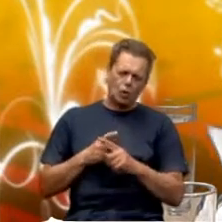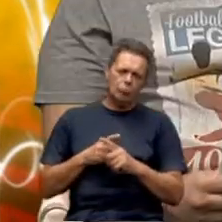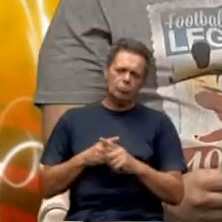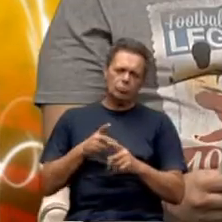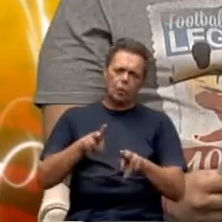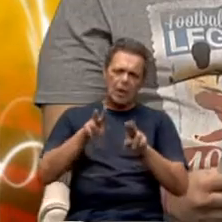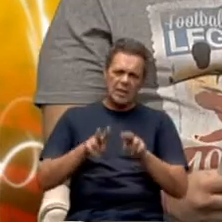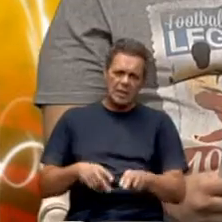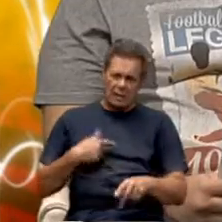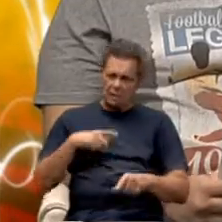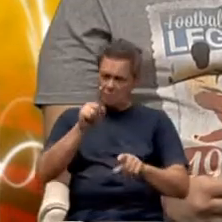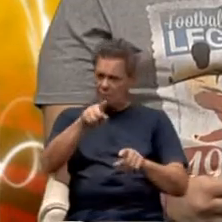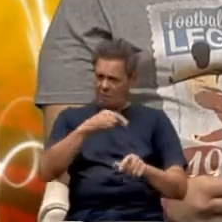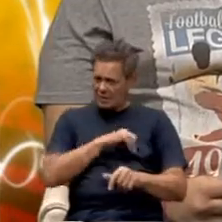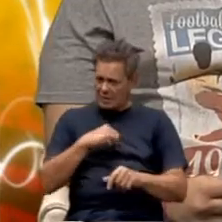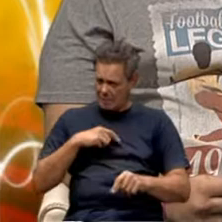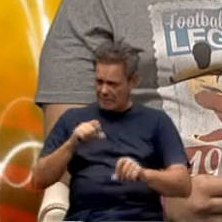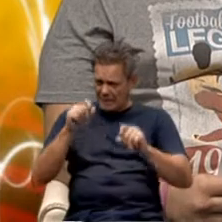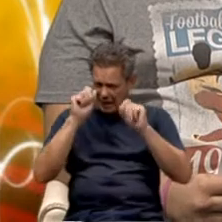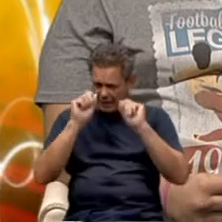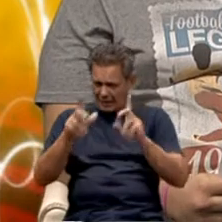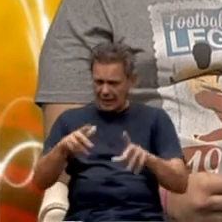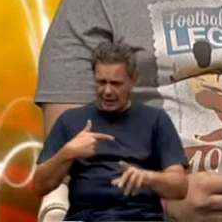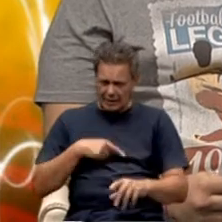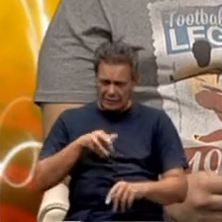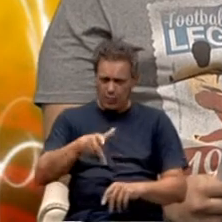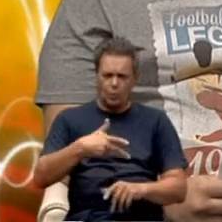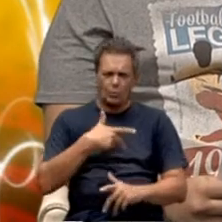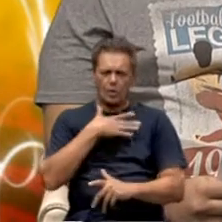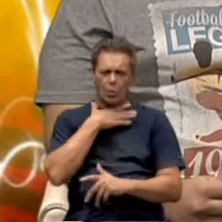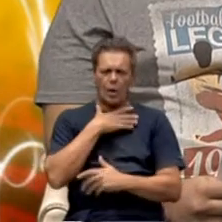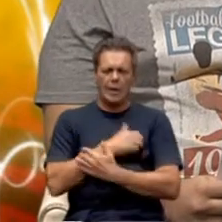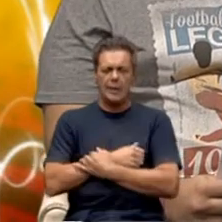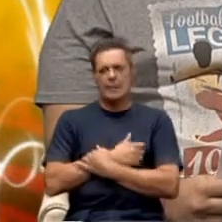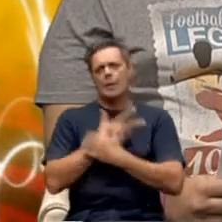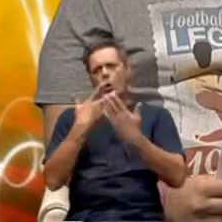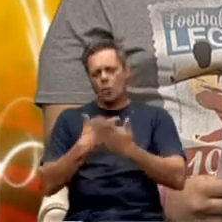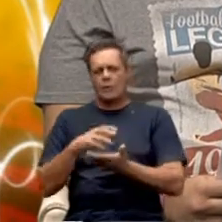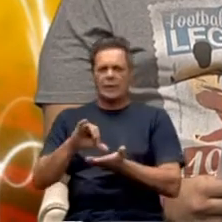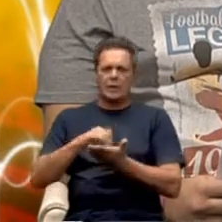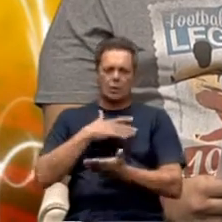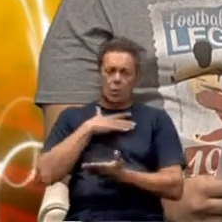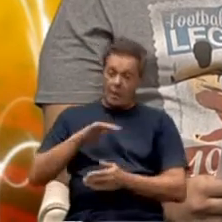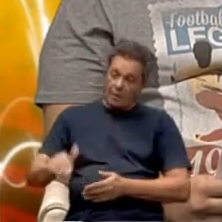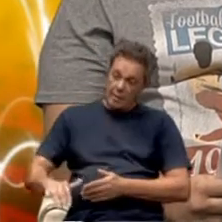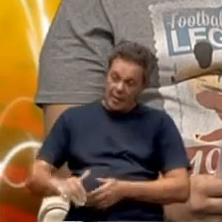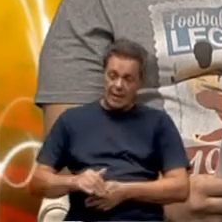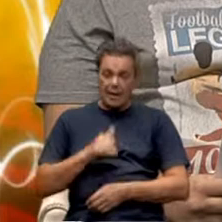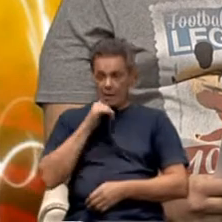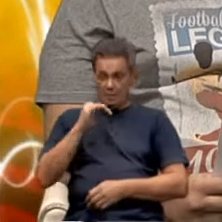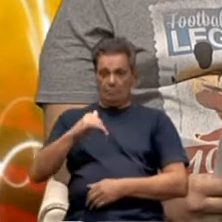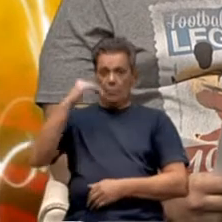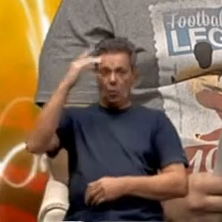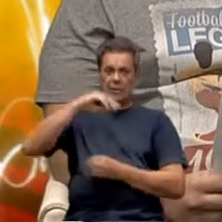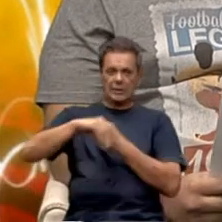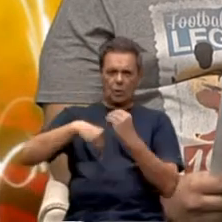Pa iznenadili biste se baš sad kad smo išli u te škole. I osnovne i srednje djeca, pa čak i odrasli,